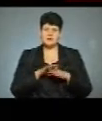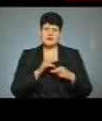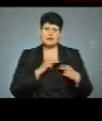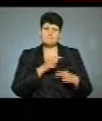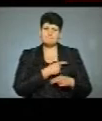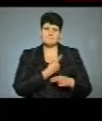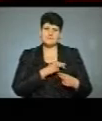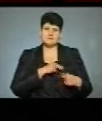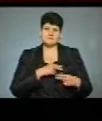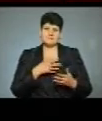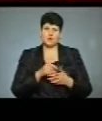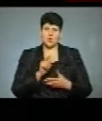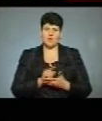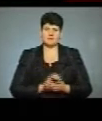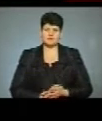своїх обов'язків».